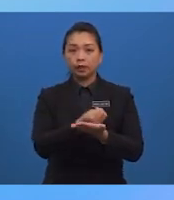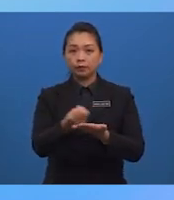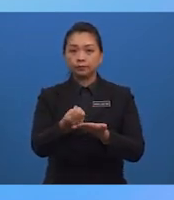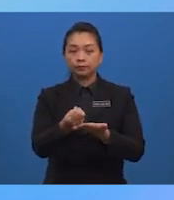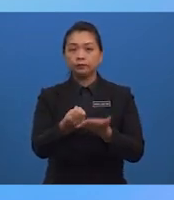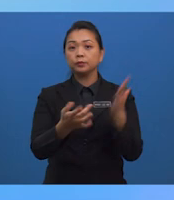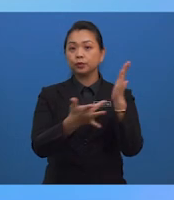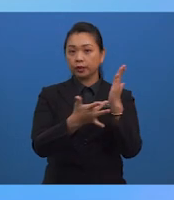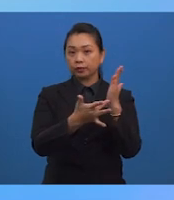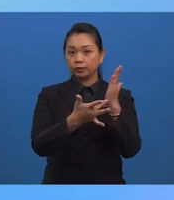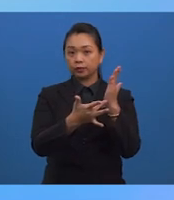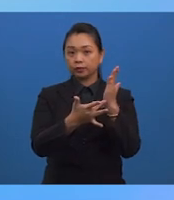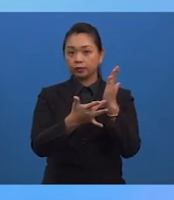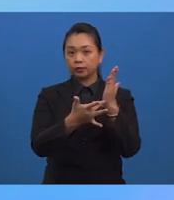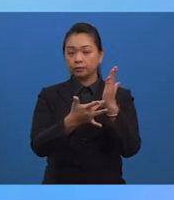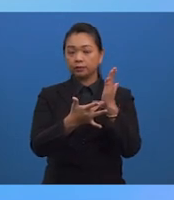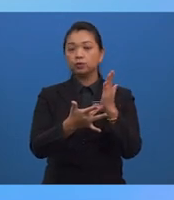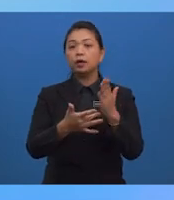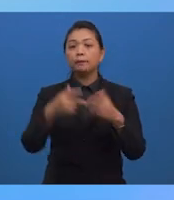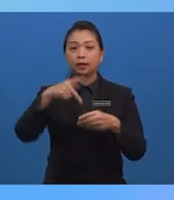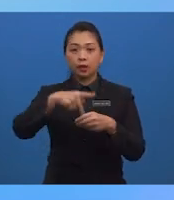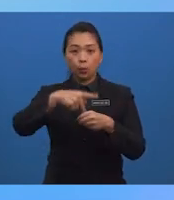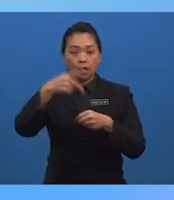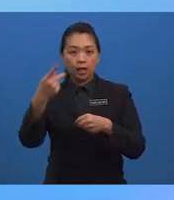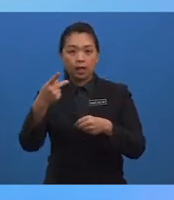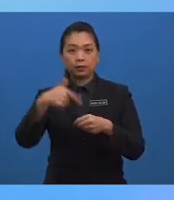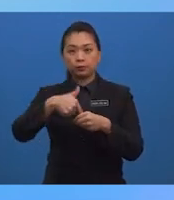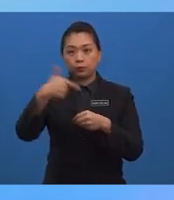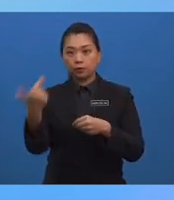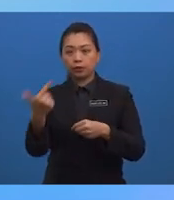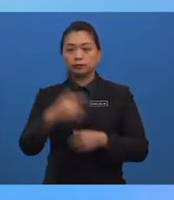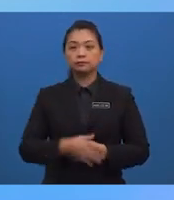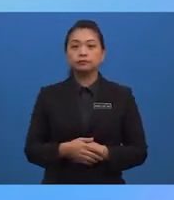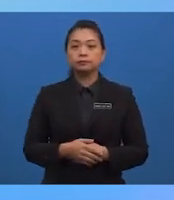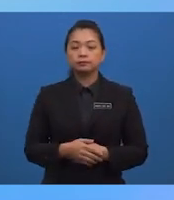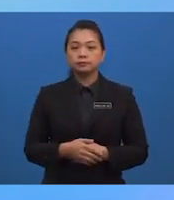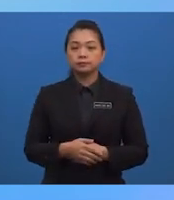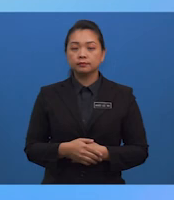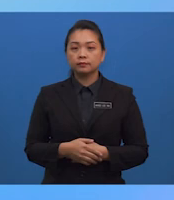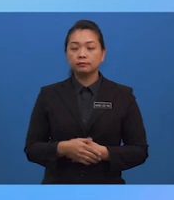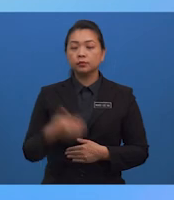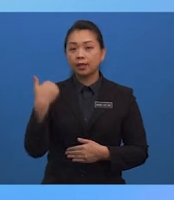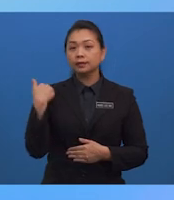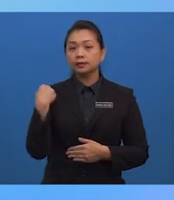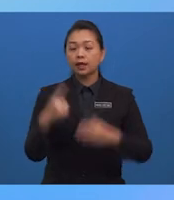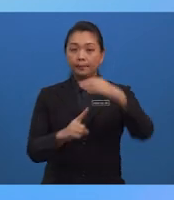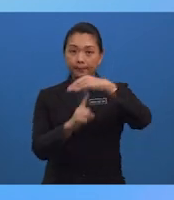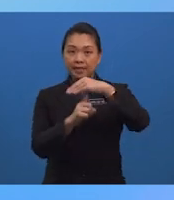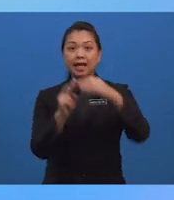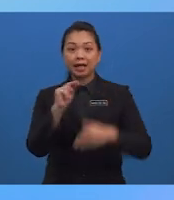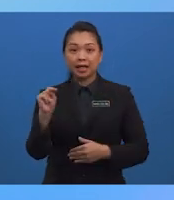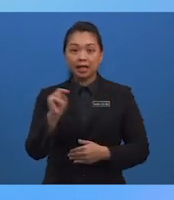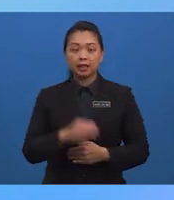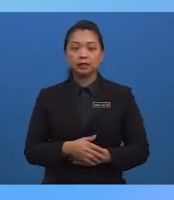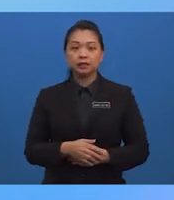yang ketiga adalah aspek pengeluaran, yang keempat ialah aspek pasaran,